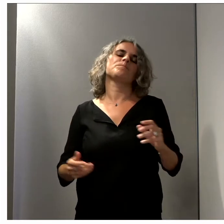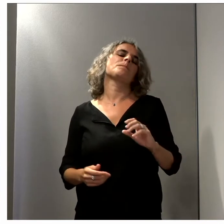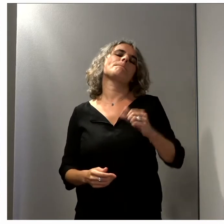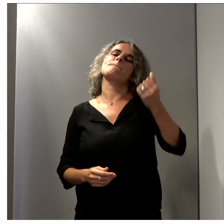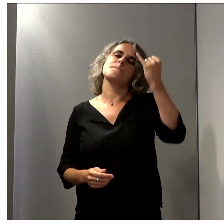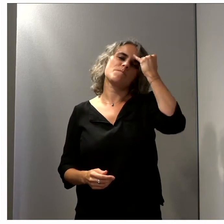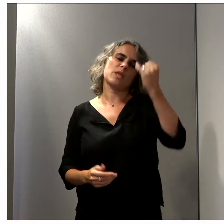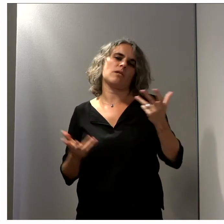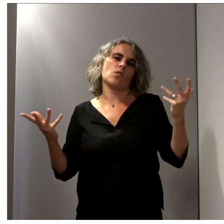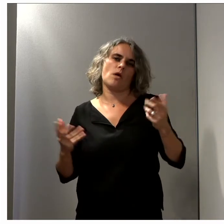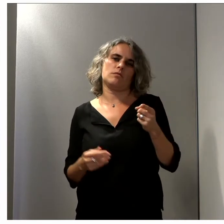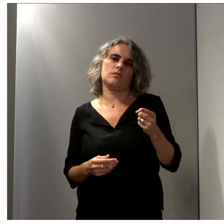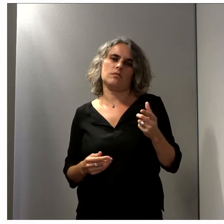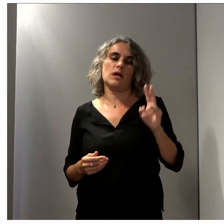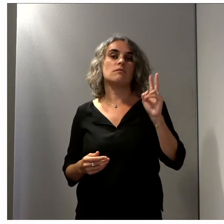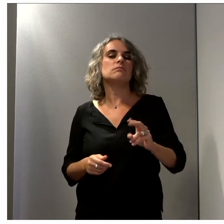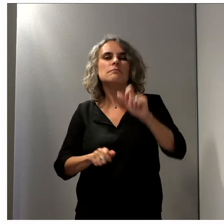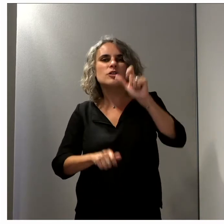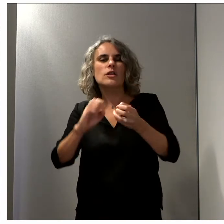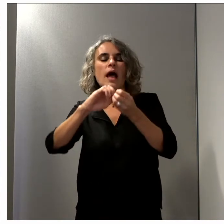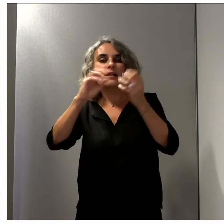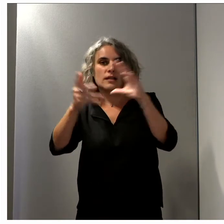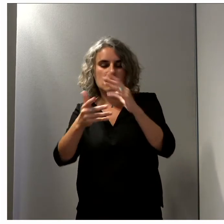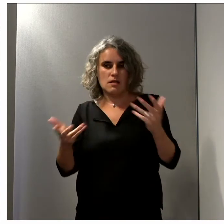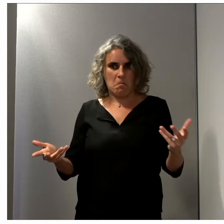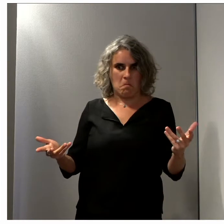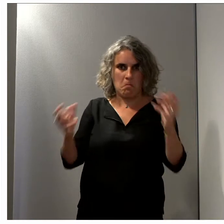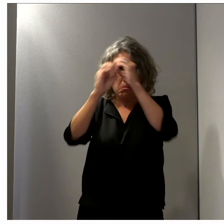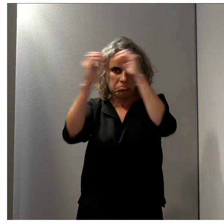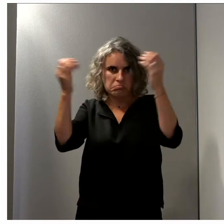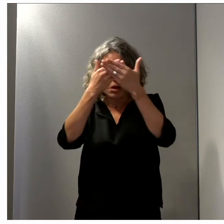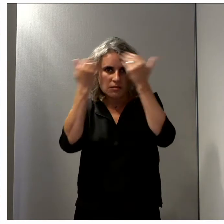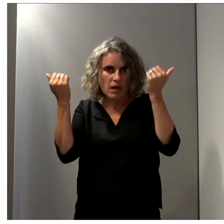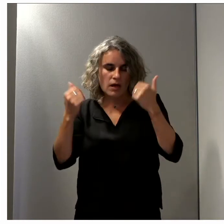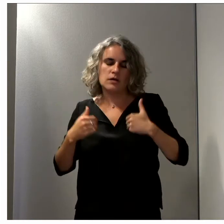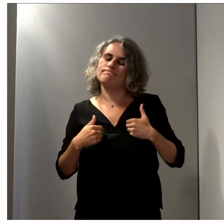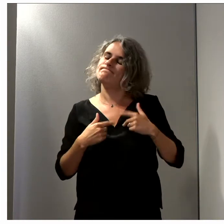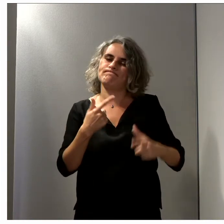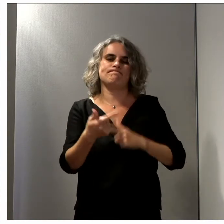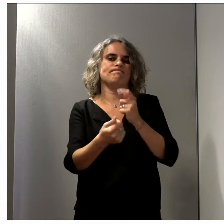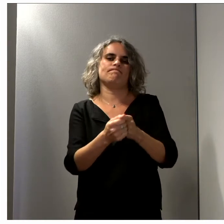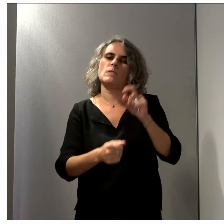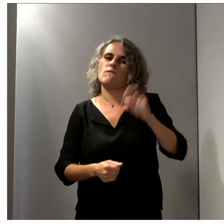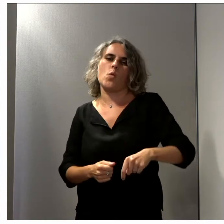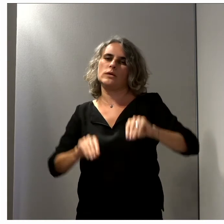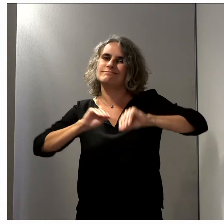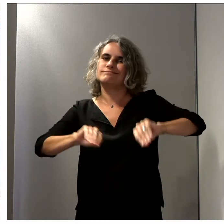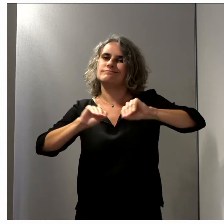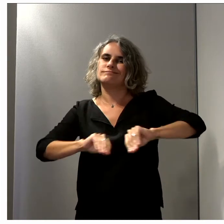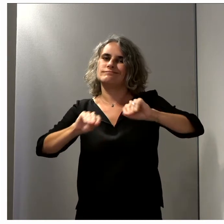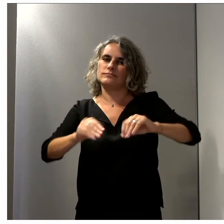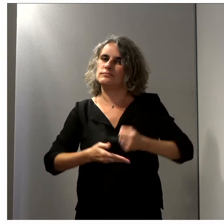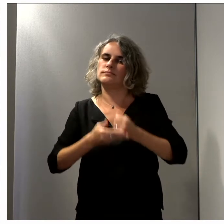proposition qui se dégage, c'est de lutter contre l'électronisme, de mobiliser l'ensemble des acteurs dans le champ du handicap dans cette lutte contre